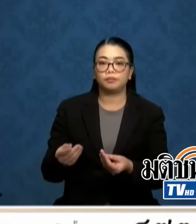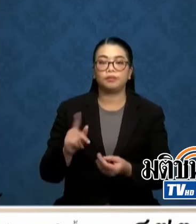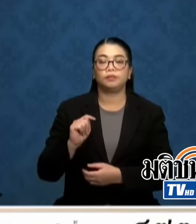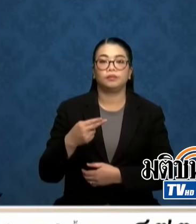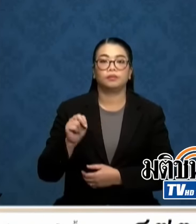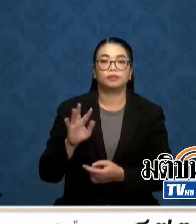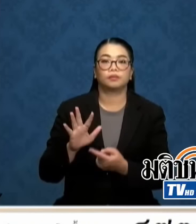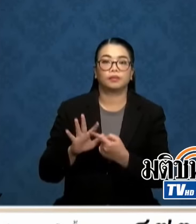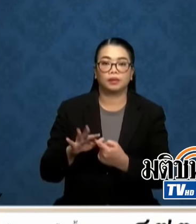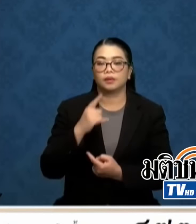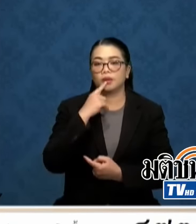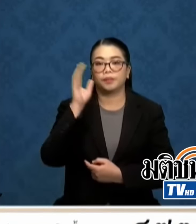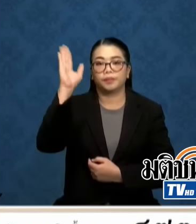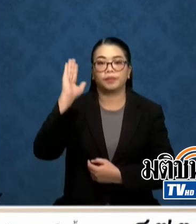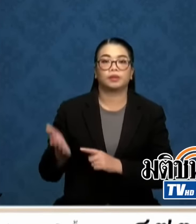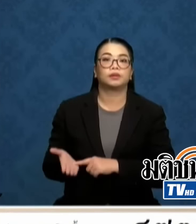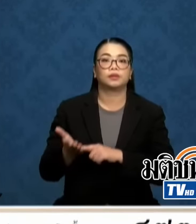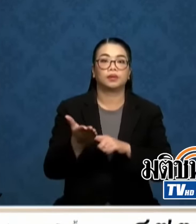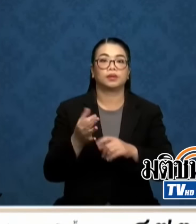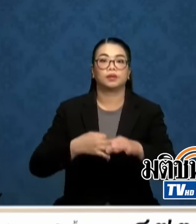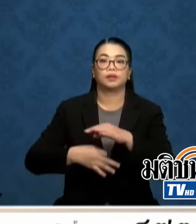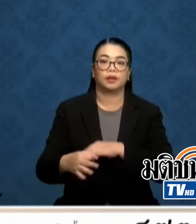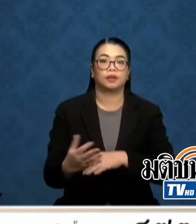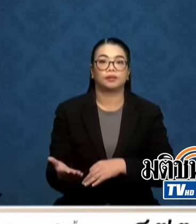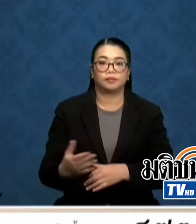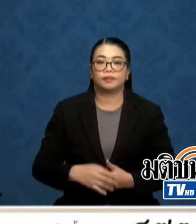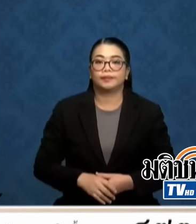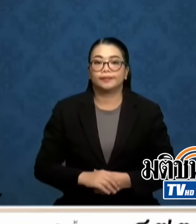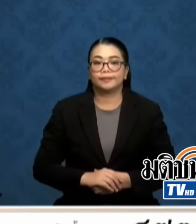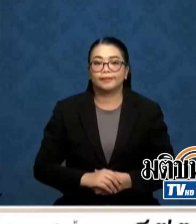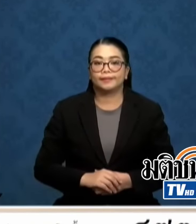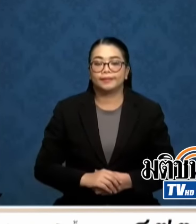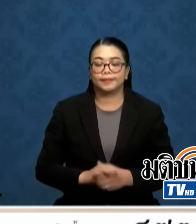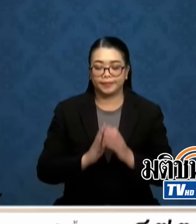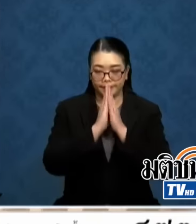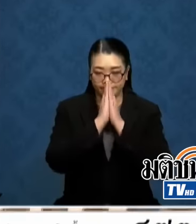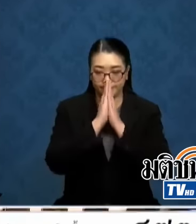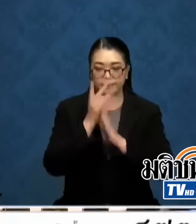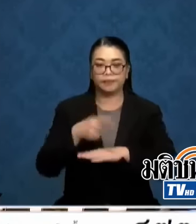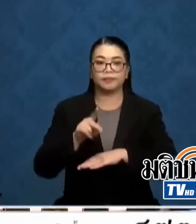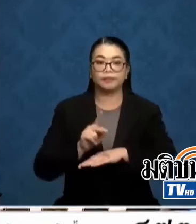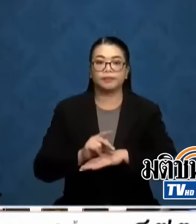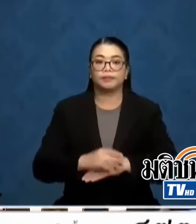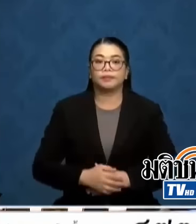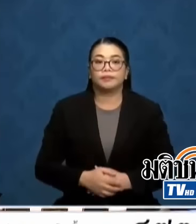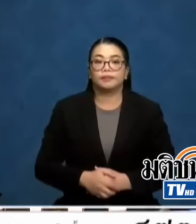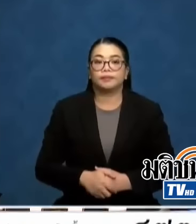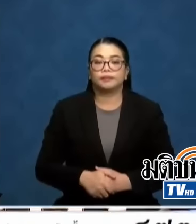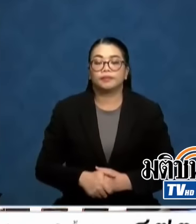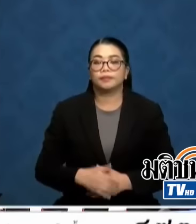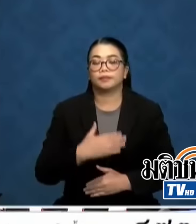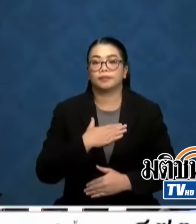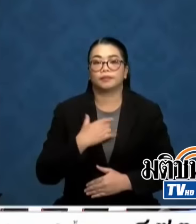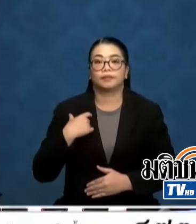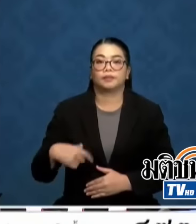ธนากิจไพบุญชัยเป็นผู้เสนอแทนครับขอเชิญคุณธนาครับกราบเรียนท่านประธานสภาที่เคารพกระผมธนากิต